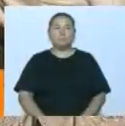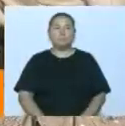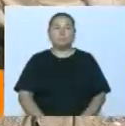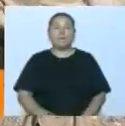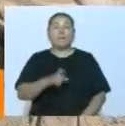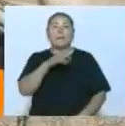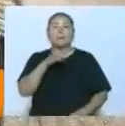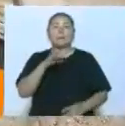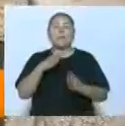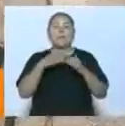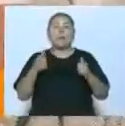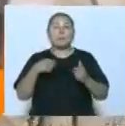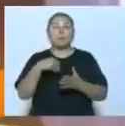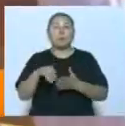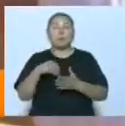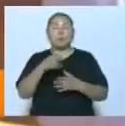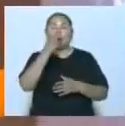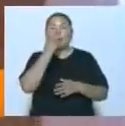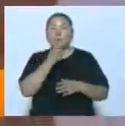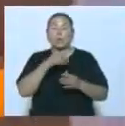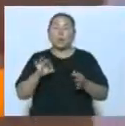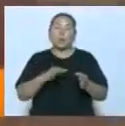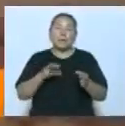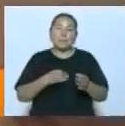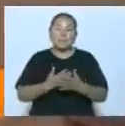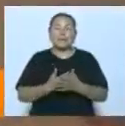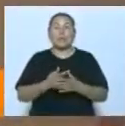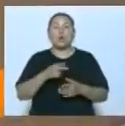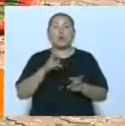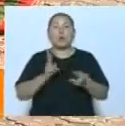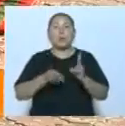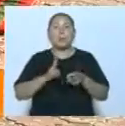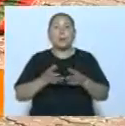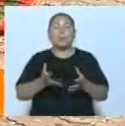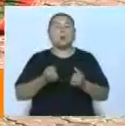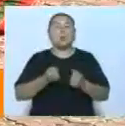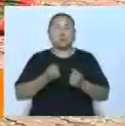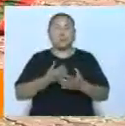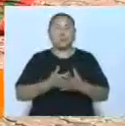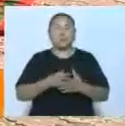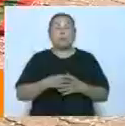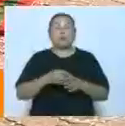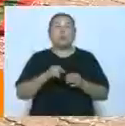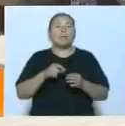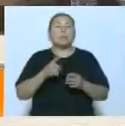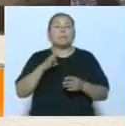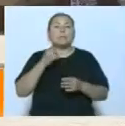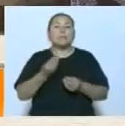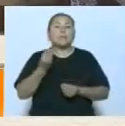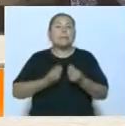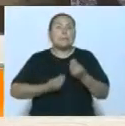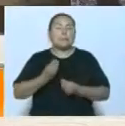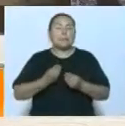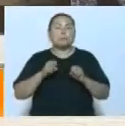В этнолагере ученики приобретают навыки рукоделия и кулинарии. Также ребят обучают тонкостям национальных игр. Сформировано